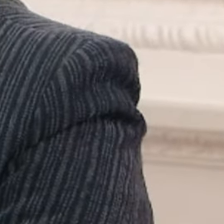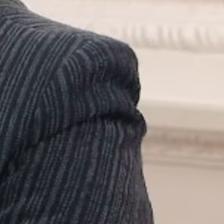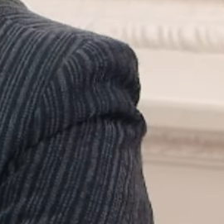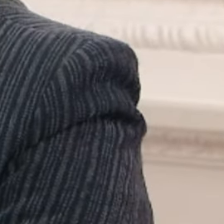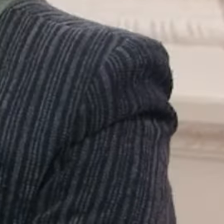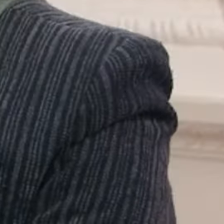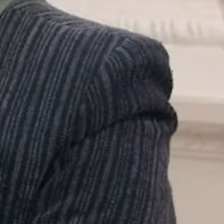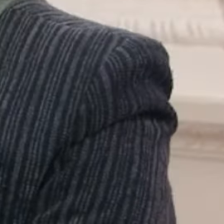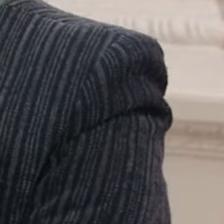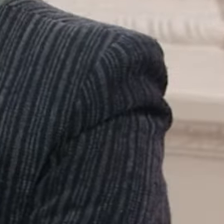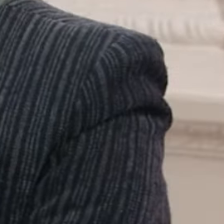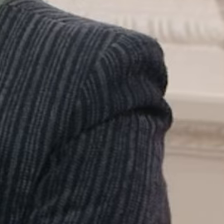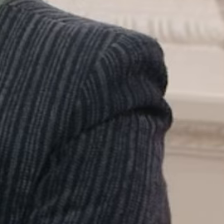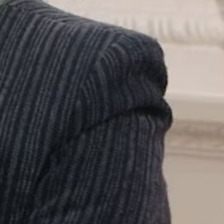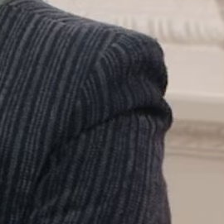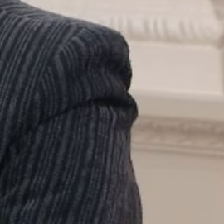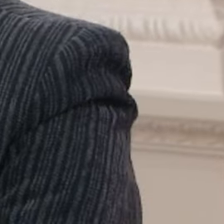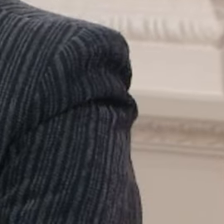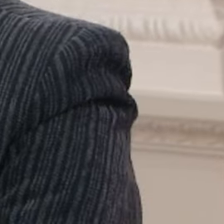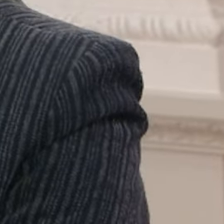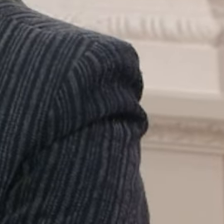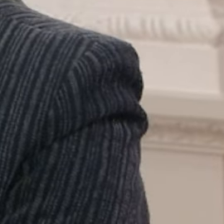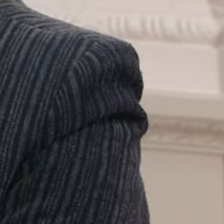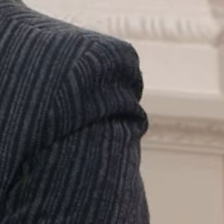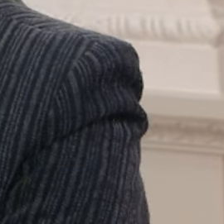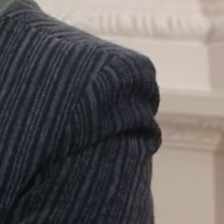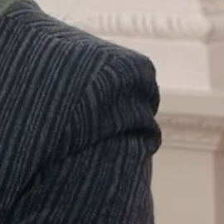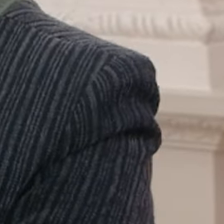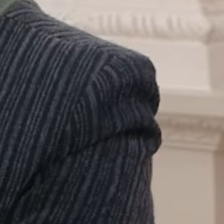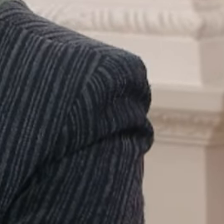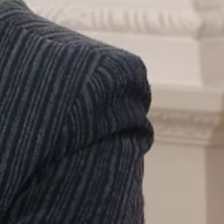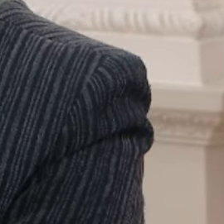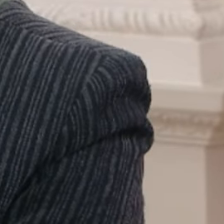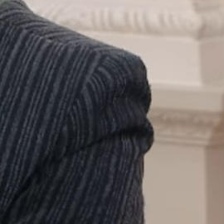trakus, man verkė iš skausmo širdis.